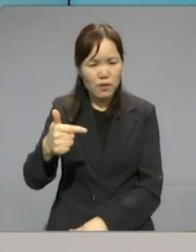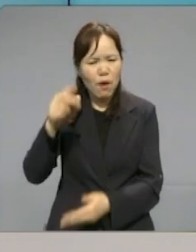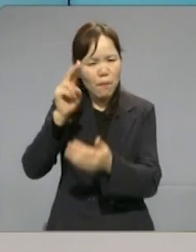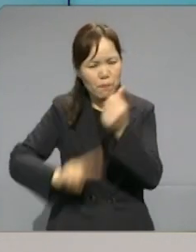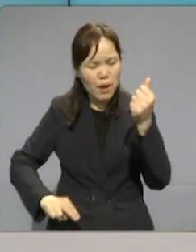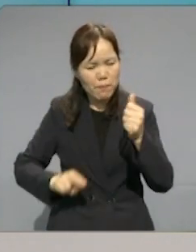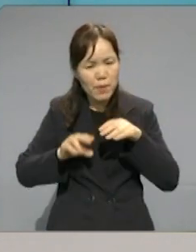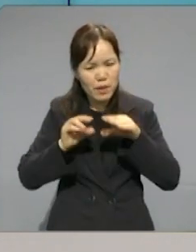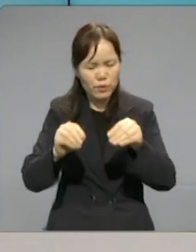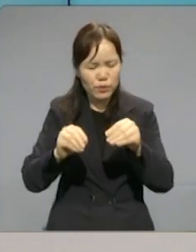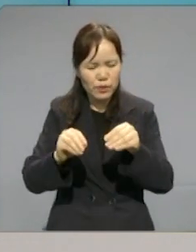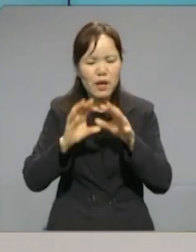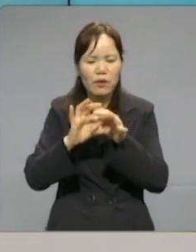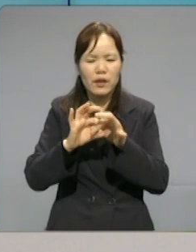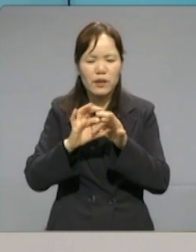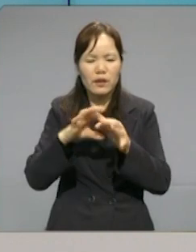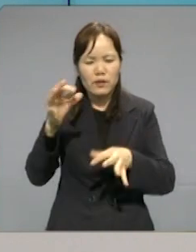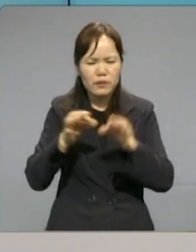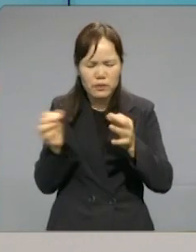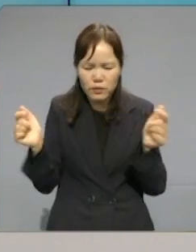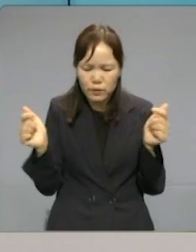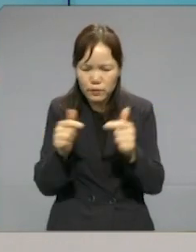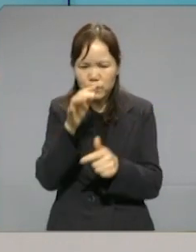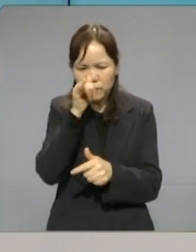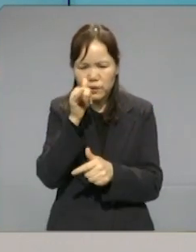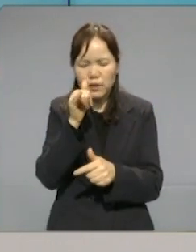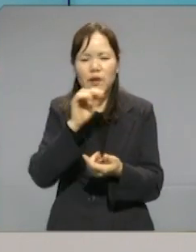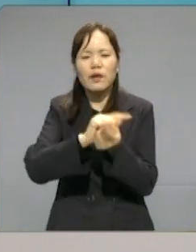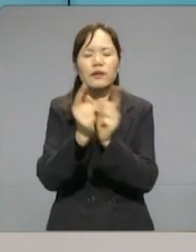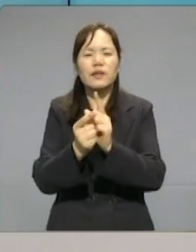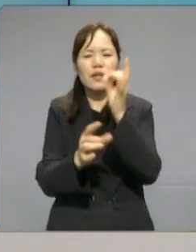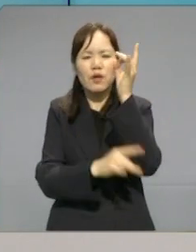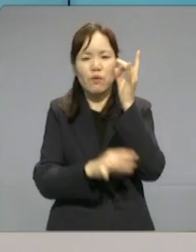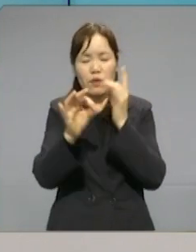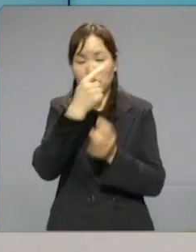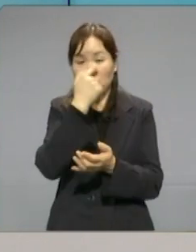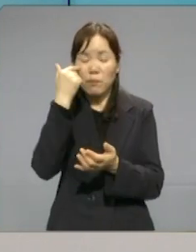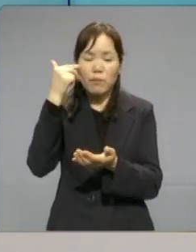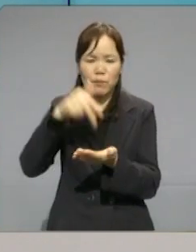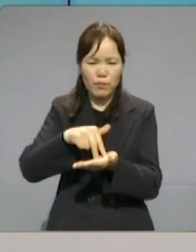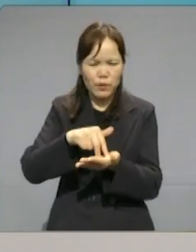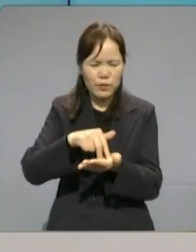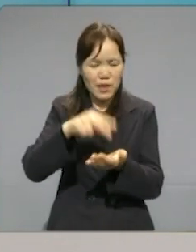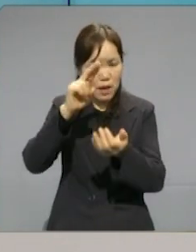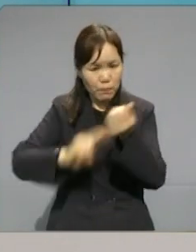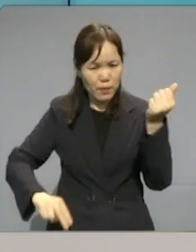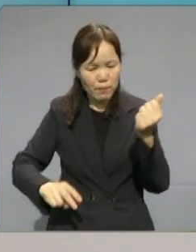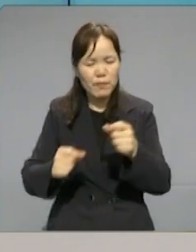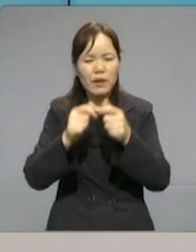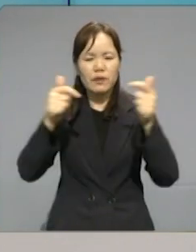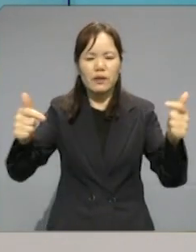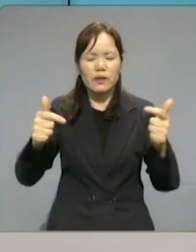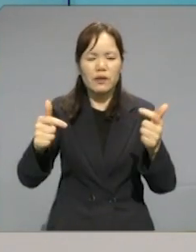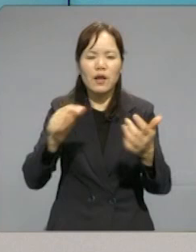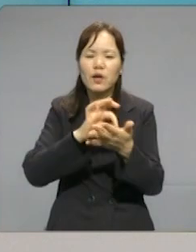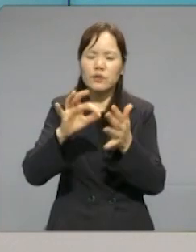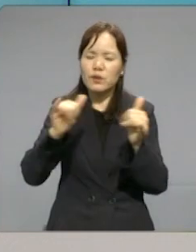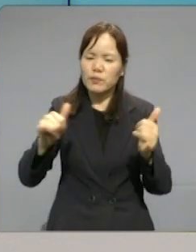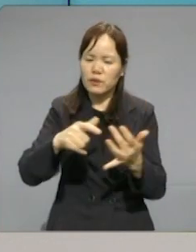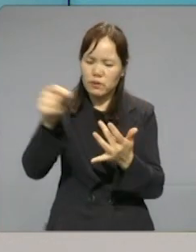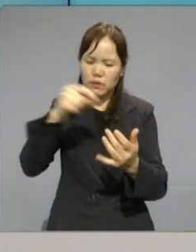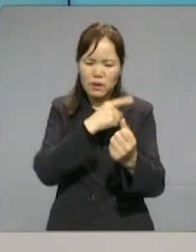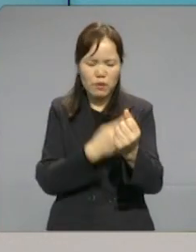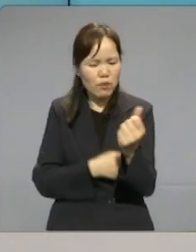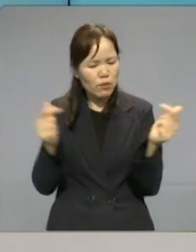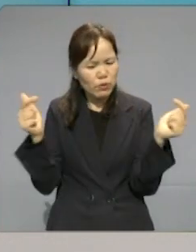관련 시장이 쪼그라들고 있습니다. 대신 원금 보장형 상품 판매를 늘리고 있는데 소비자의 선택권이 줄어들 수